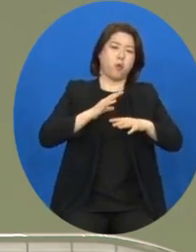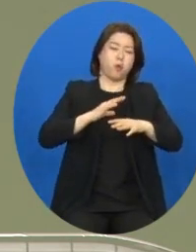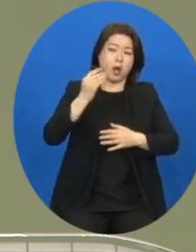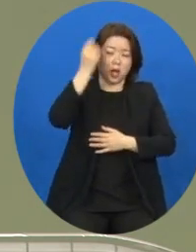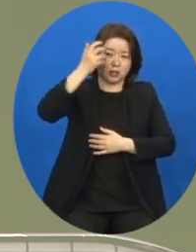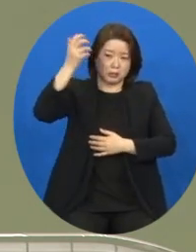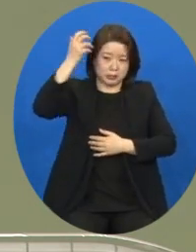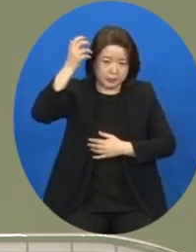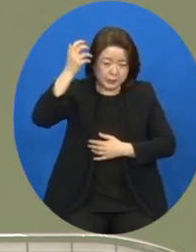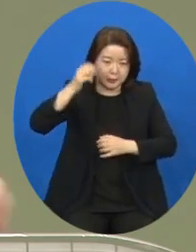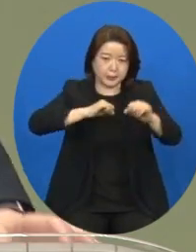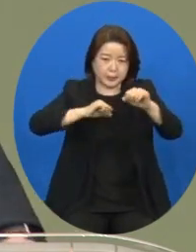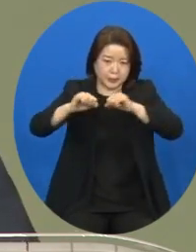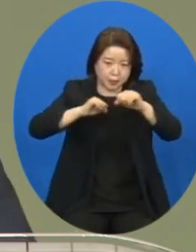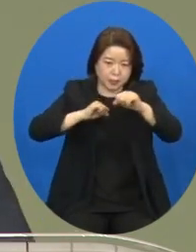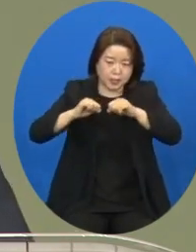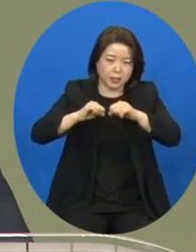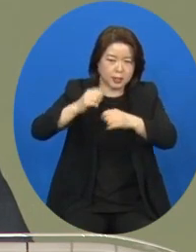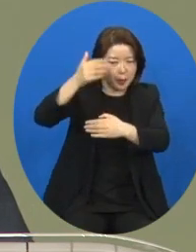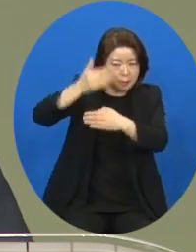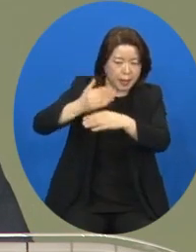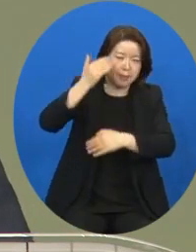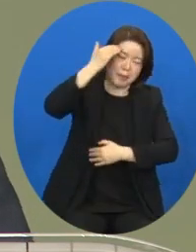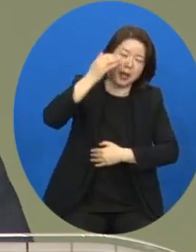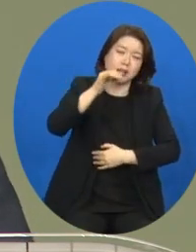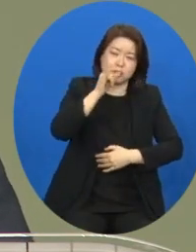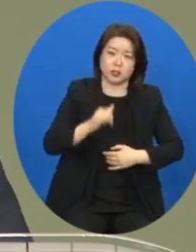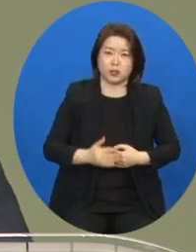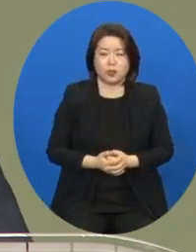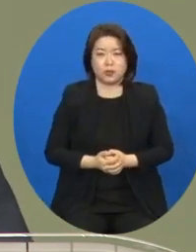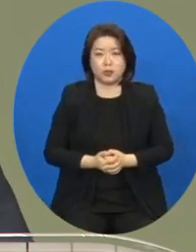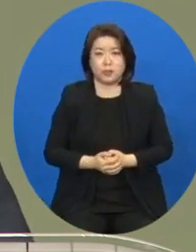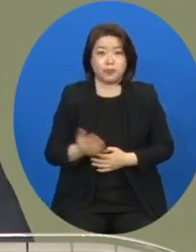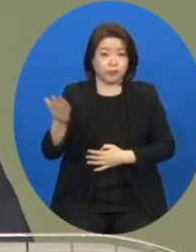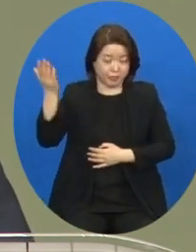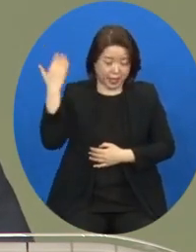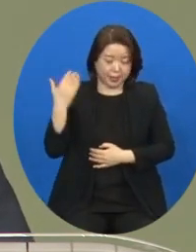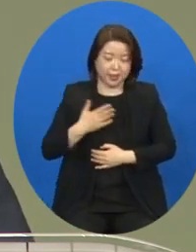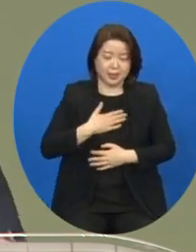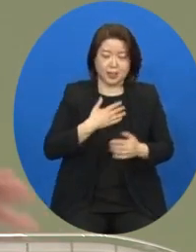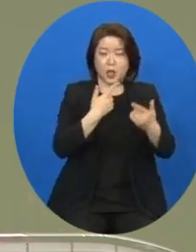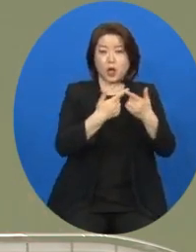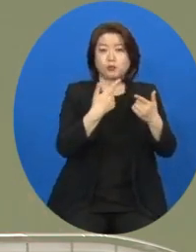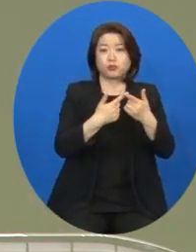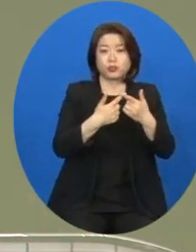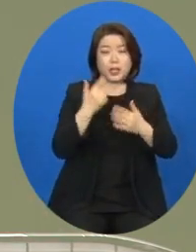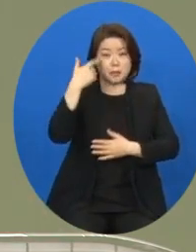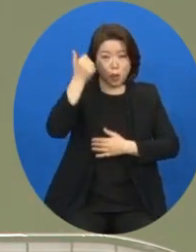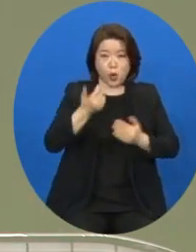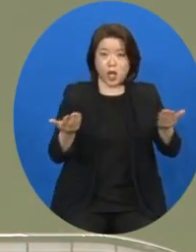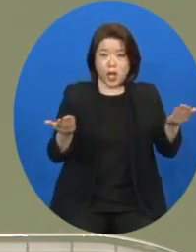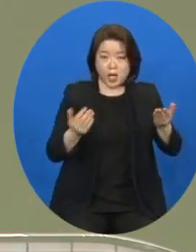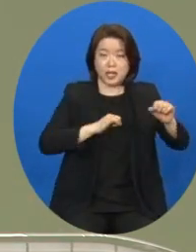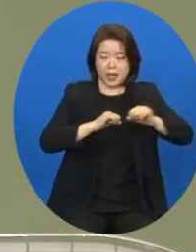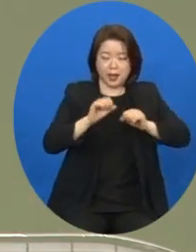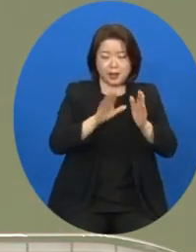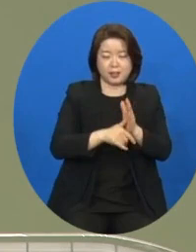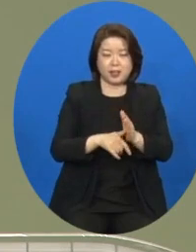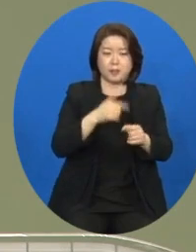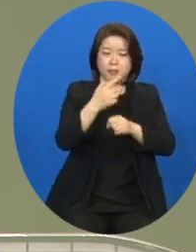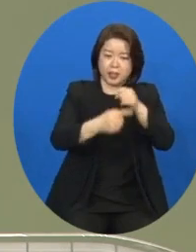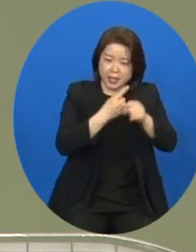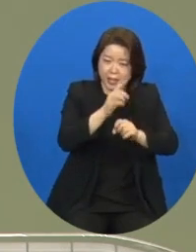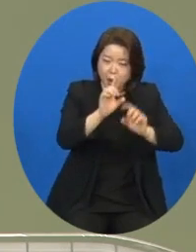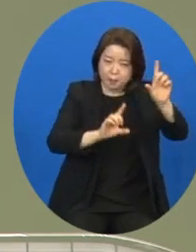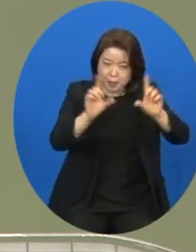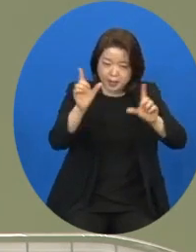있는 거예요. 제가 부산에서 목회할 때 그때 해마다 교회 표를